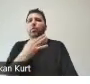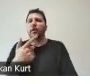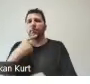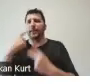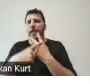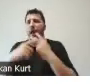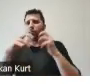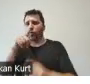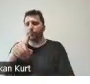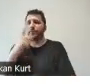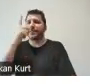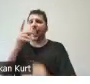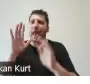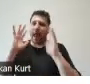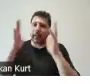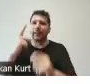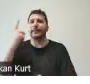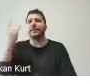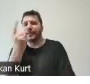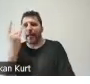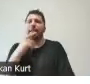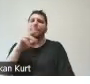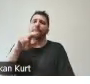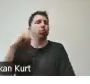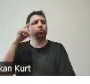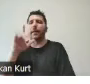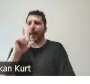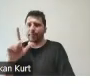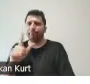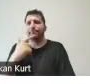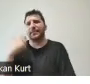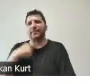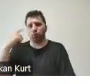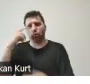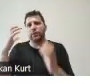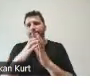Sadece etkinlik veya seyahat gibi düşünmemek lazım sivil düşünme desteğini.